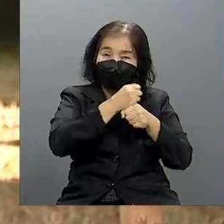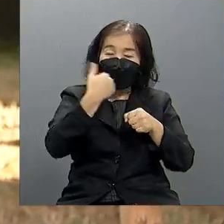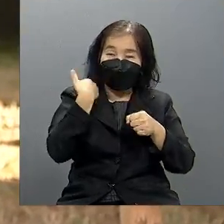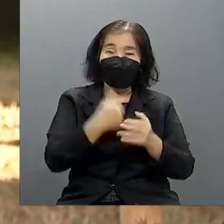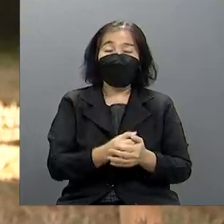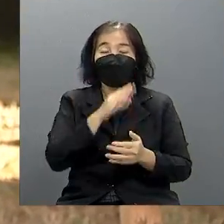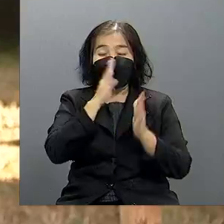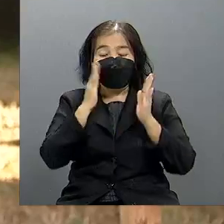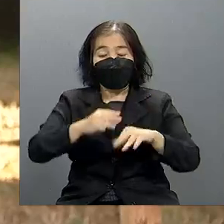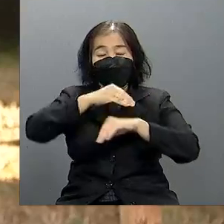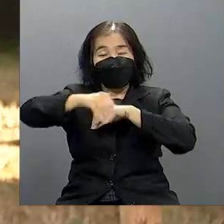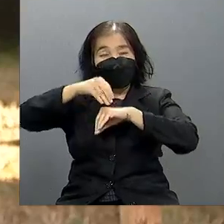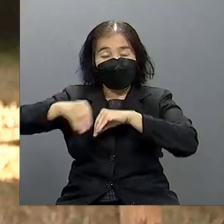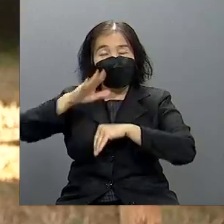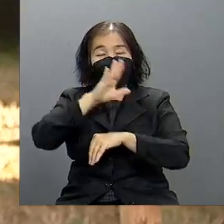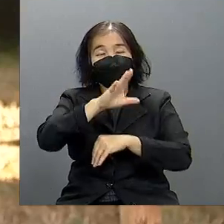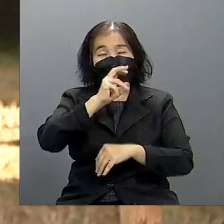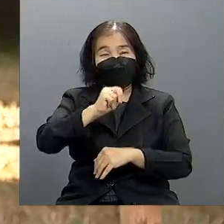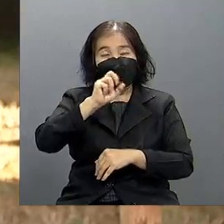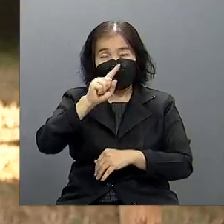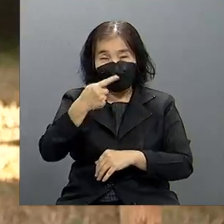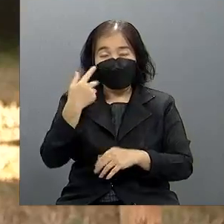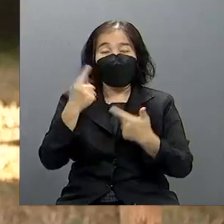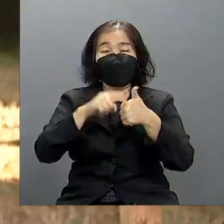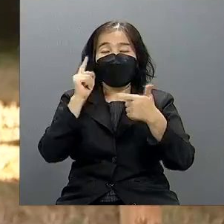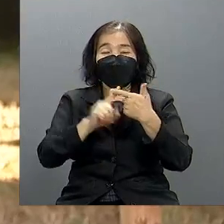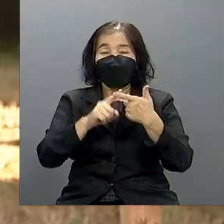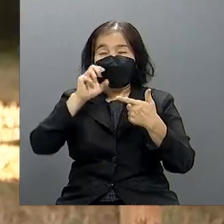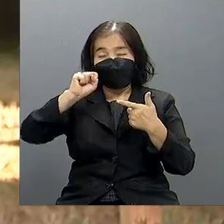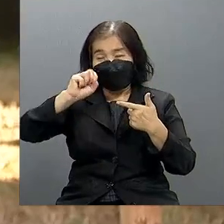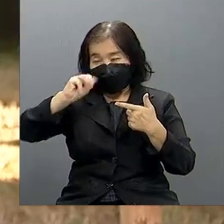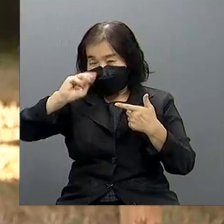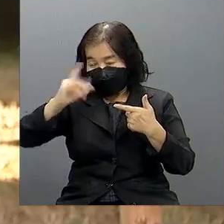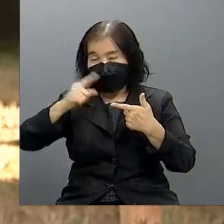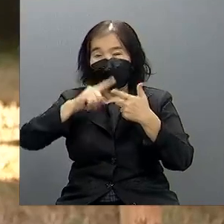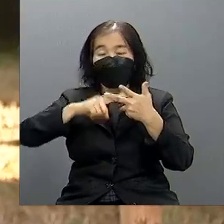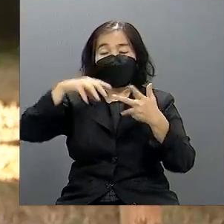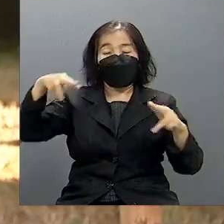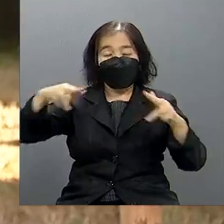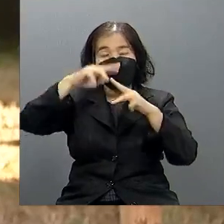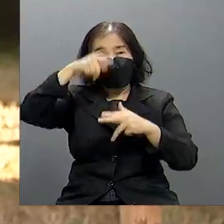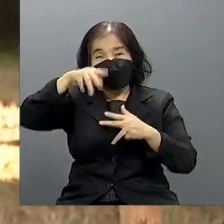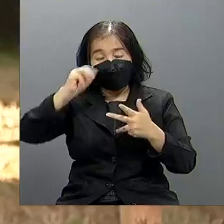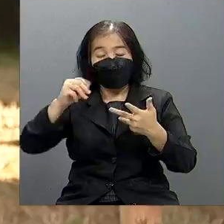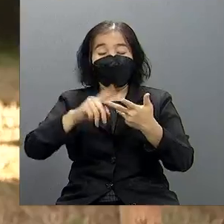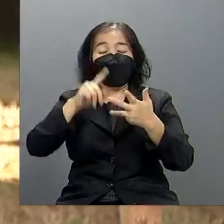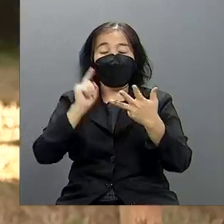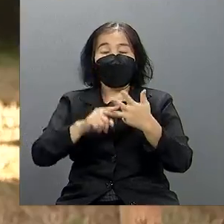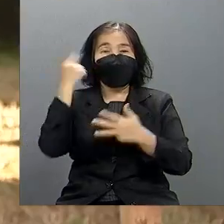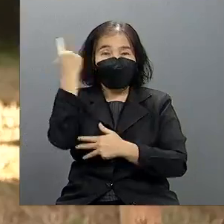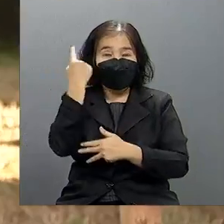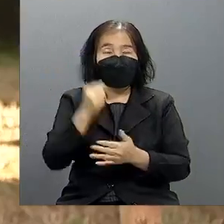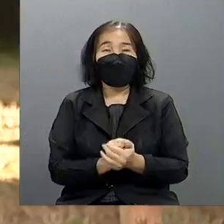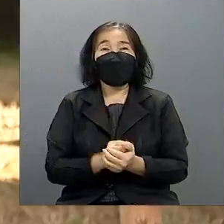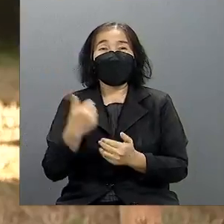ของที่เกี่ยวกับให้การสนับสนุนไม่ว่าจะเป็นพช.กรมส่งเสริมหรืออะไรเนี่ยหรือแม้แต่การท่องเที่ยวเนี่ยเขาจะเข้ามาสนับสนุ